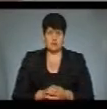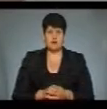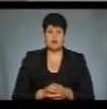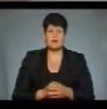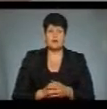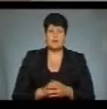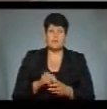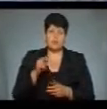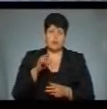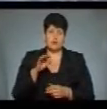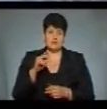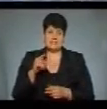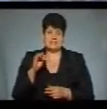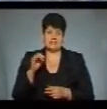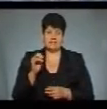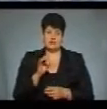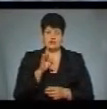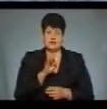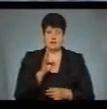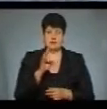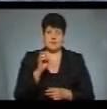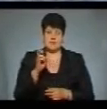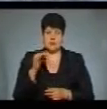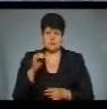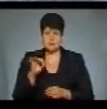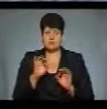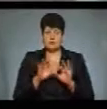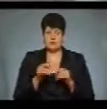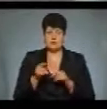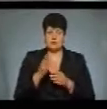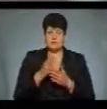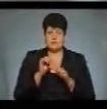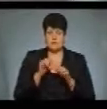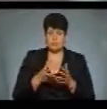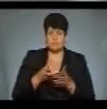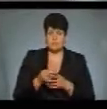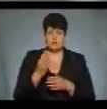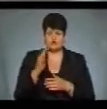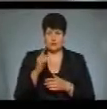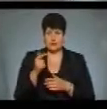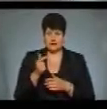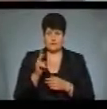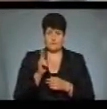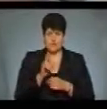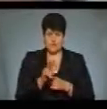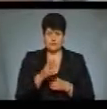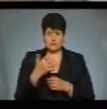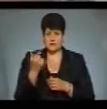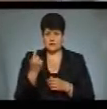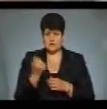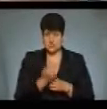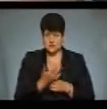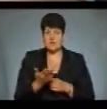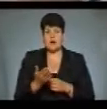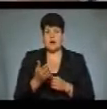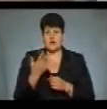про тарифи на проїзд, адвокат Ростислав Небельський, розповідає, тернополяни мають право платити 4 гривні в тролейбусі вже майже тиждень, 5 гривень в